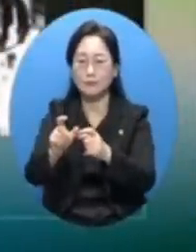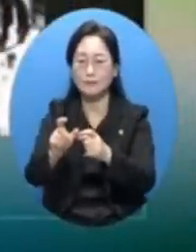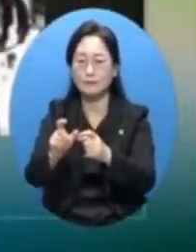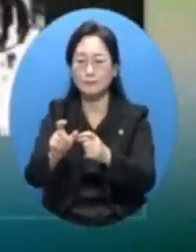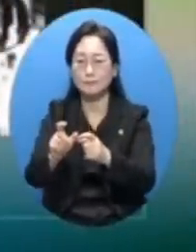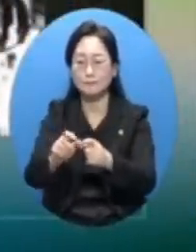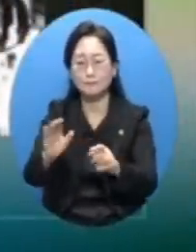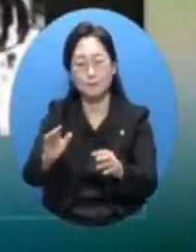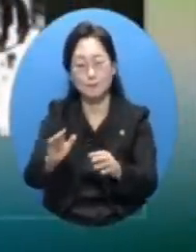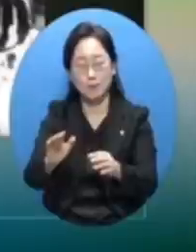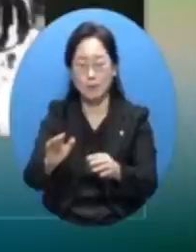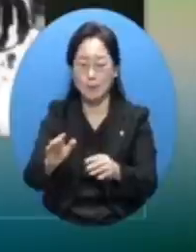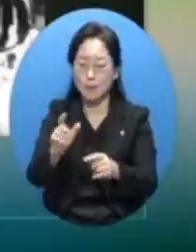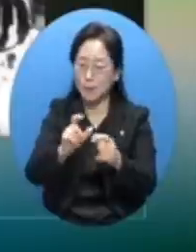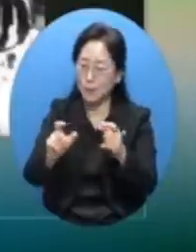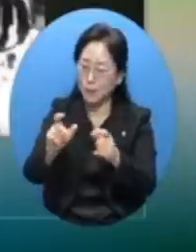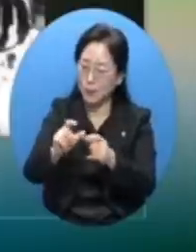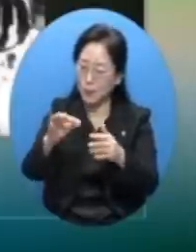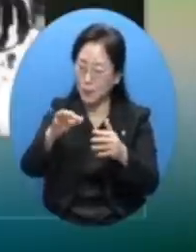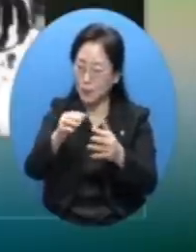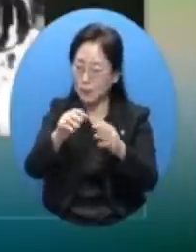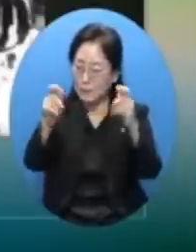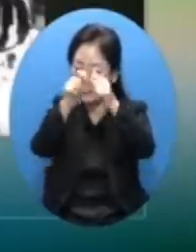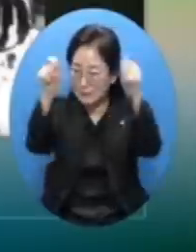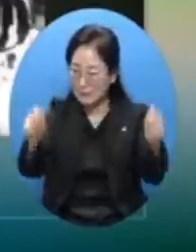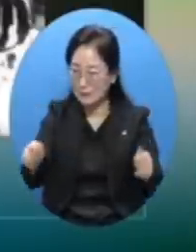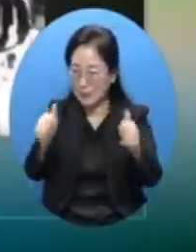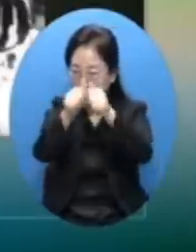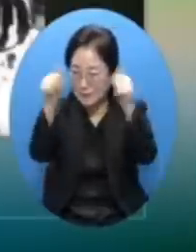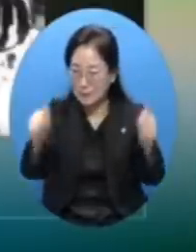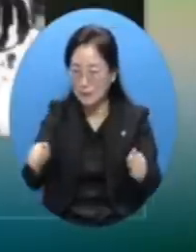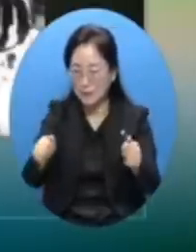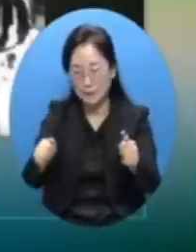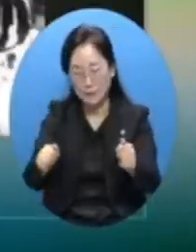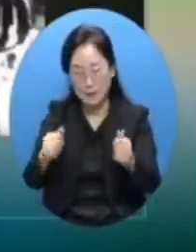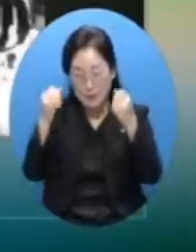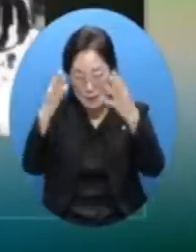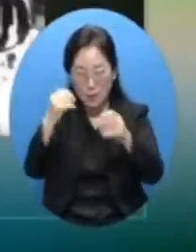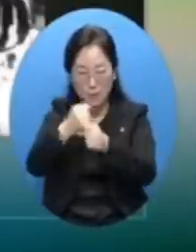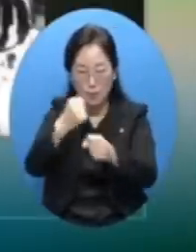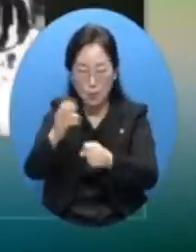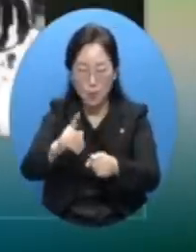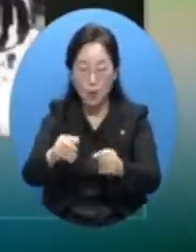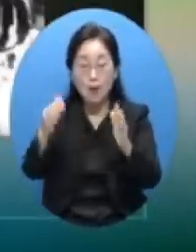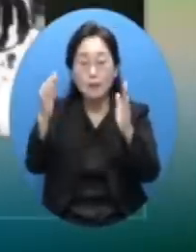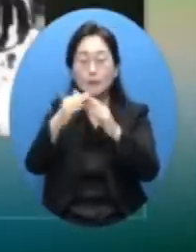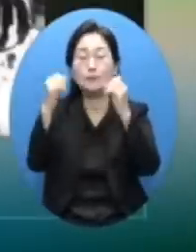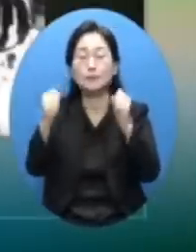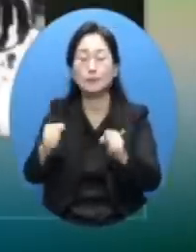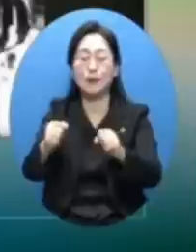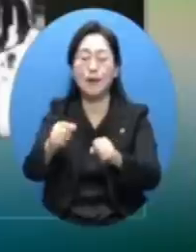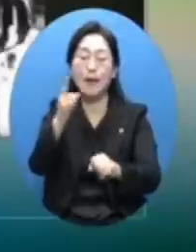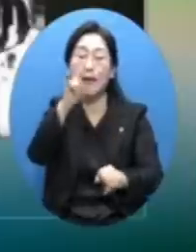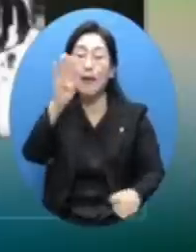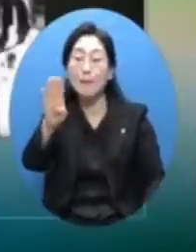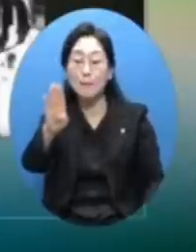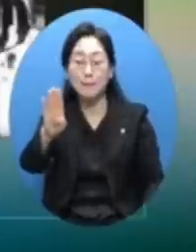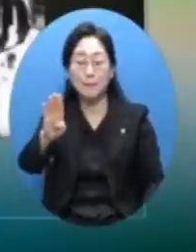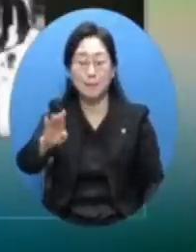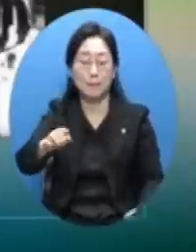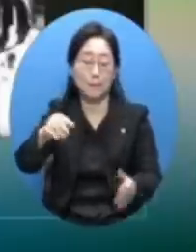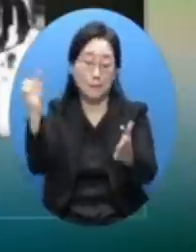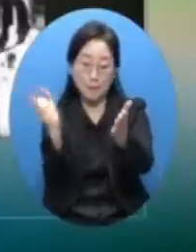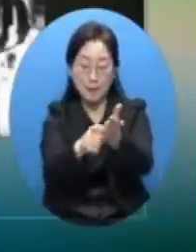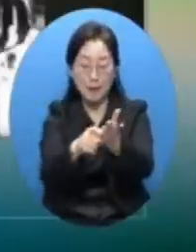이 프로그램을 시스템을 개발해가지고 집에서 주문하는데 앱을 깔면 지금 피자가 어디쯤 오고 있는지 그림으로